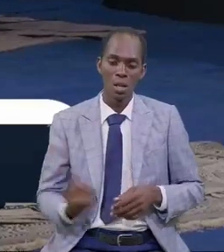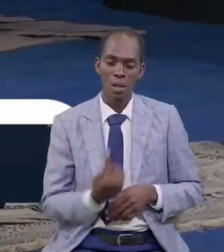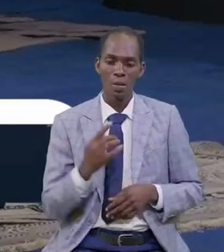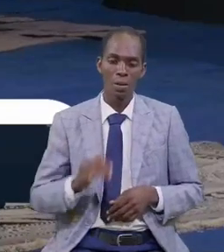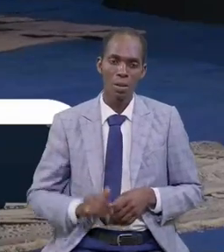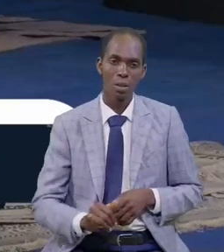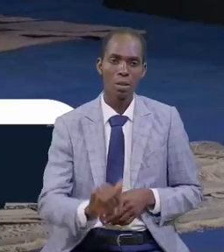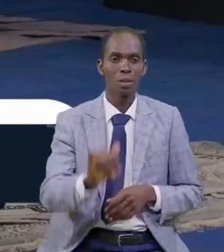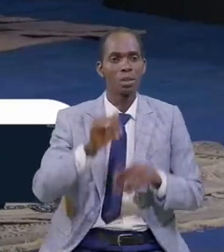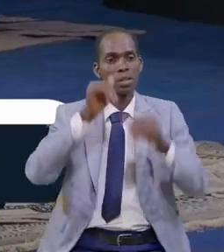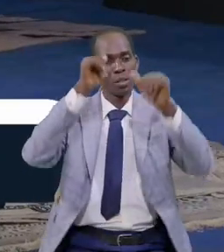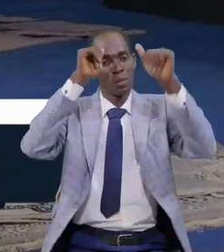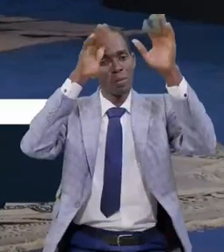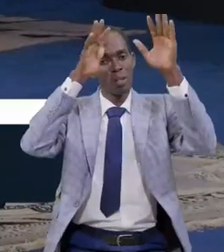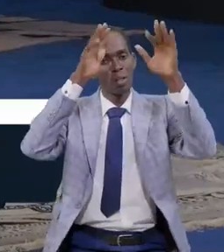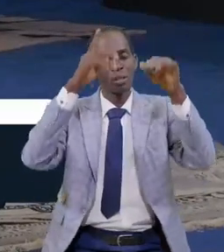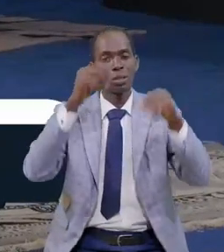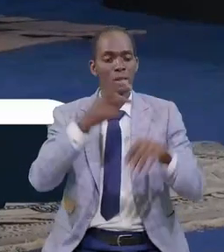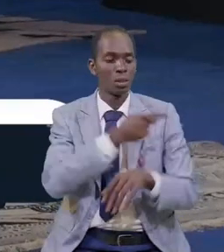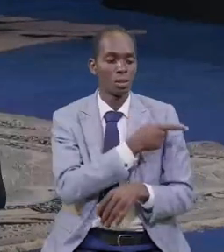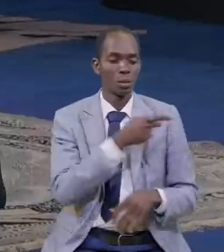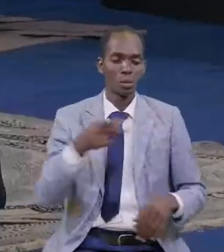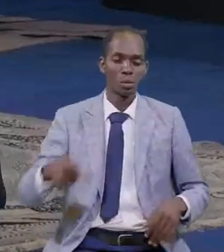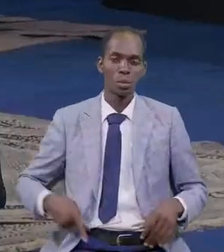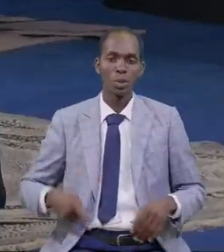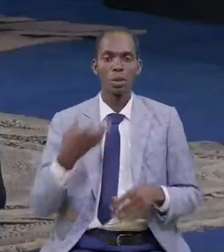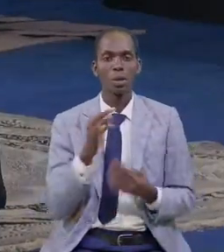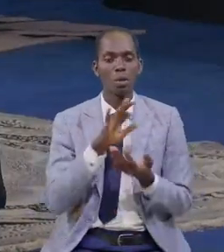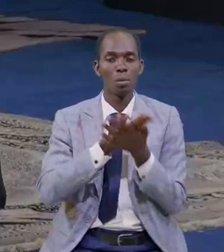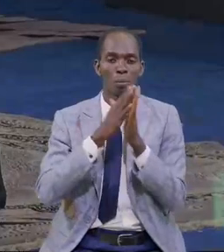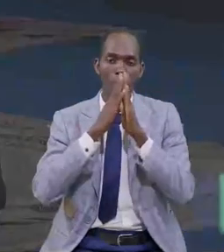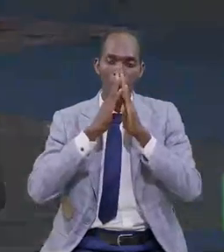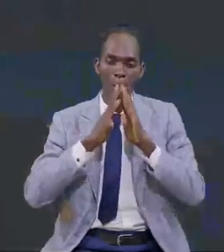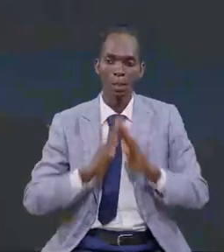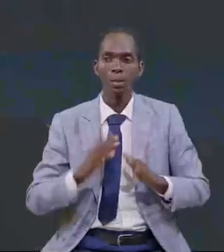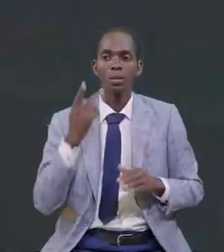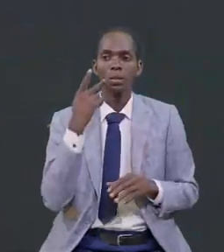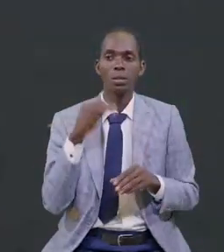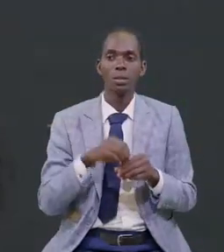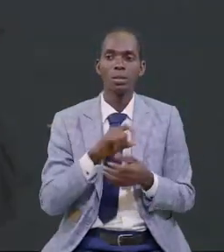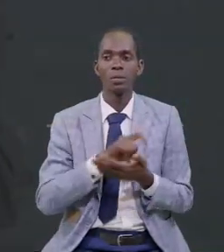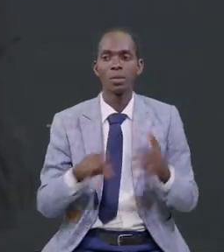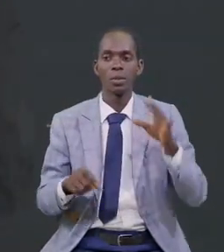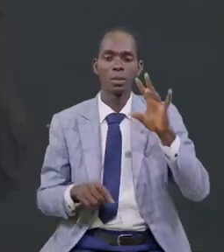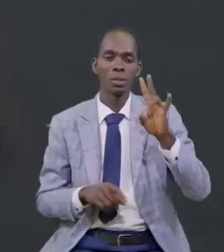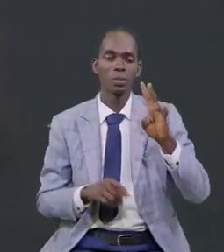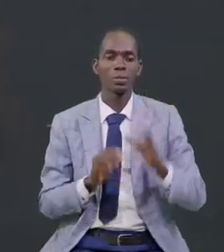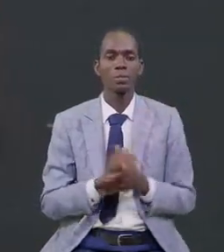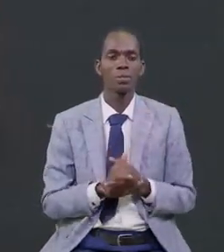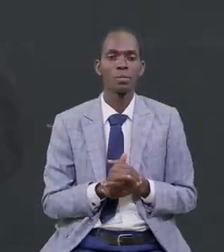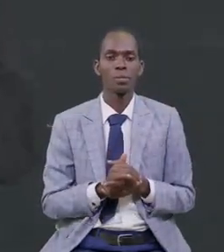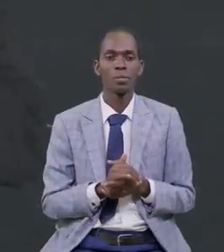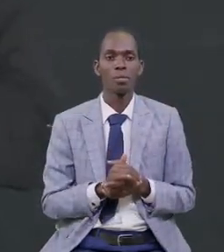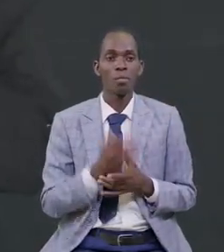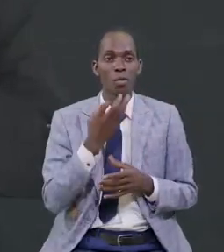Éternel Prince de la Paix VO le verset 6